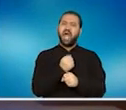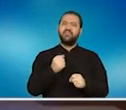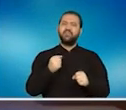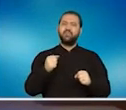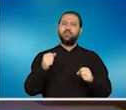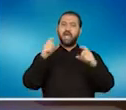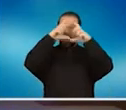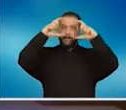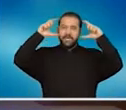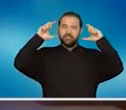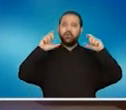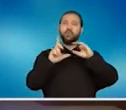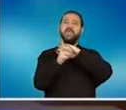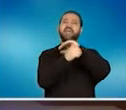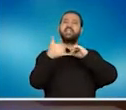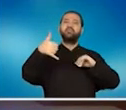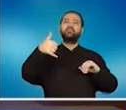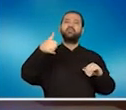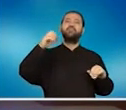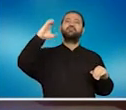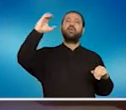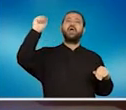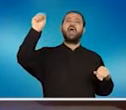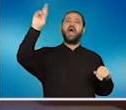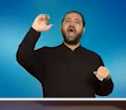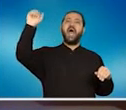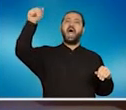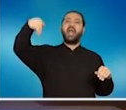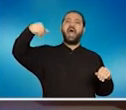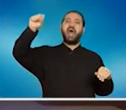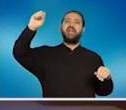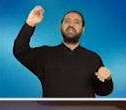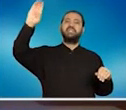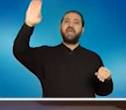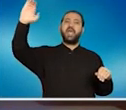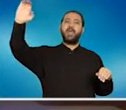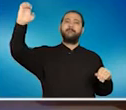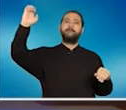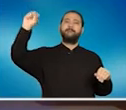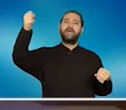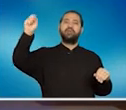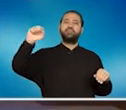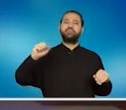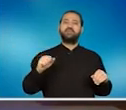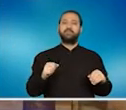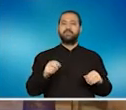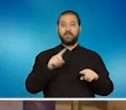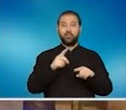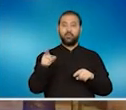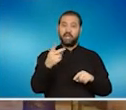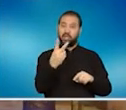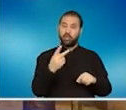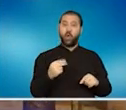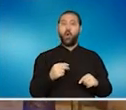Caransebeș, care s-a adăugat cele de la Arad, și a fost restabilită mitropolia Ardealului. Cu cele